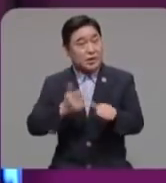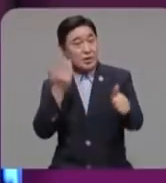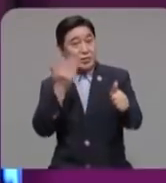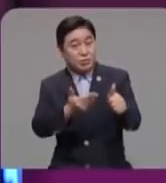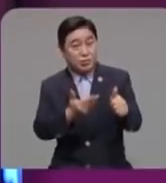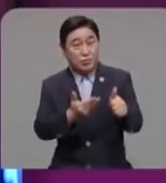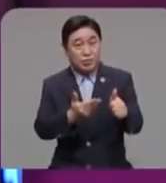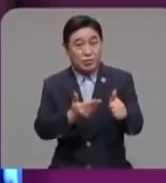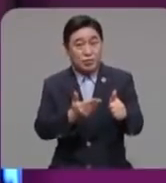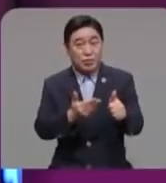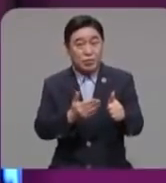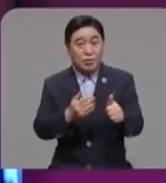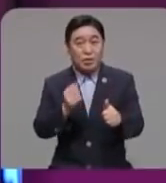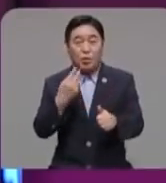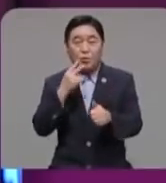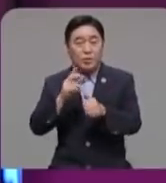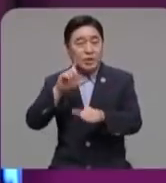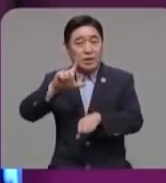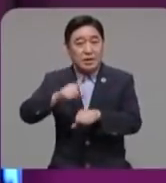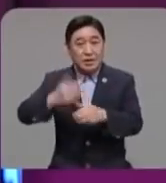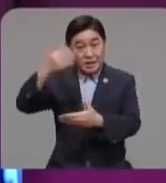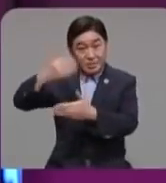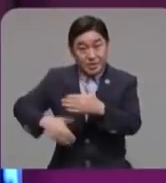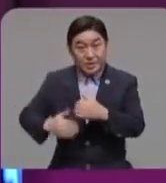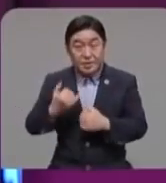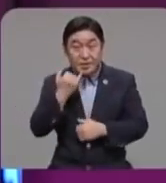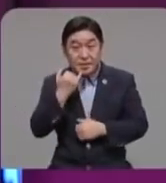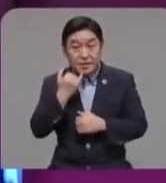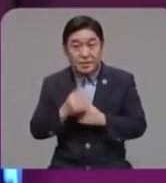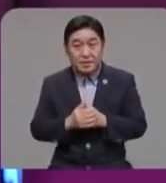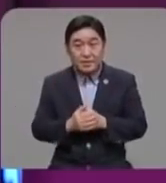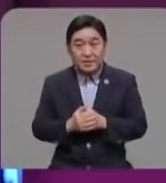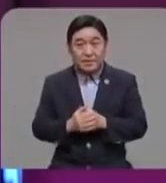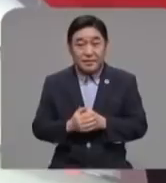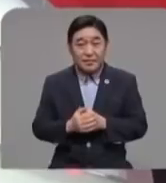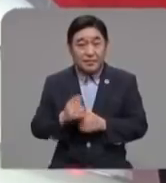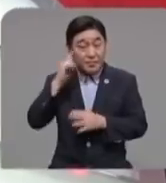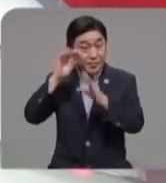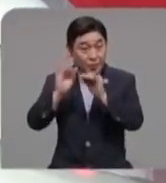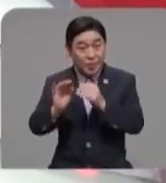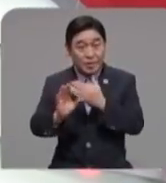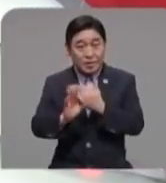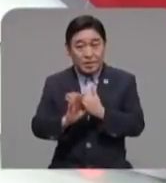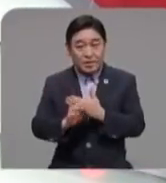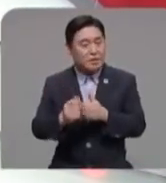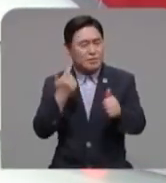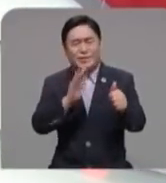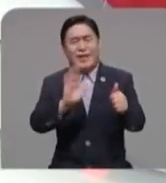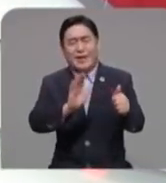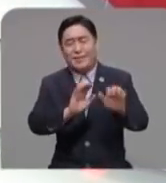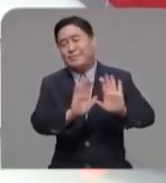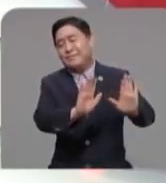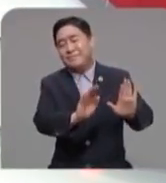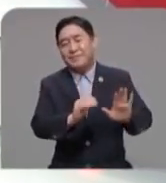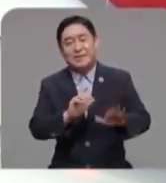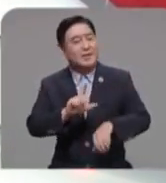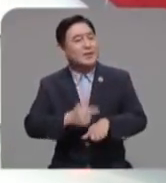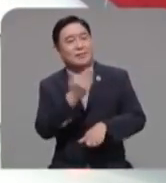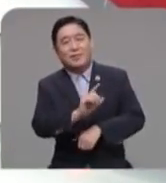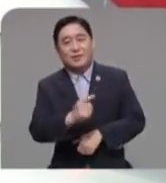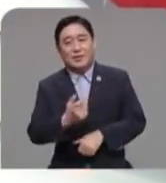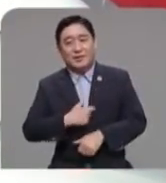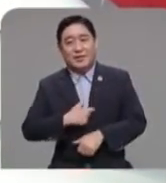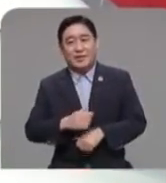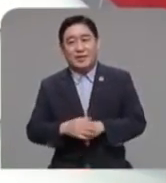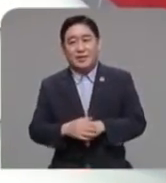시간을 주시고 홍 후보 발언 시간에서 차감해도 괜찮습니다. 동의하시면. 그만 묻겠습니다. 아이고,